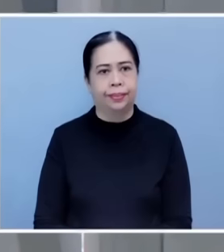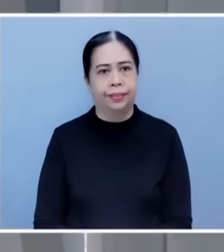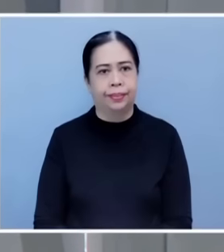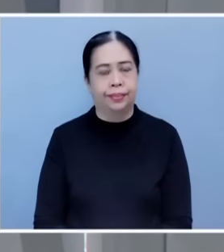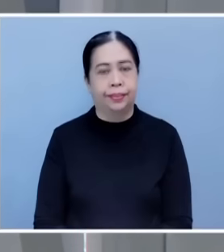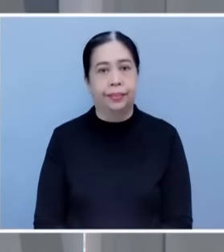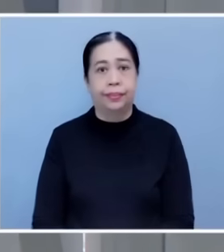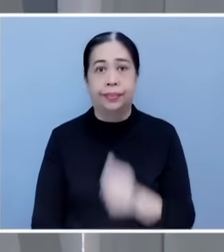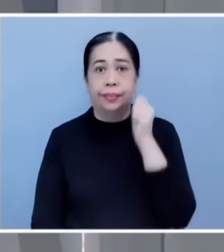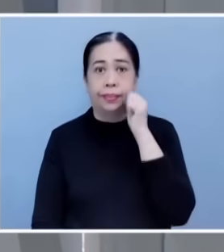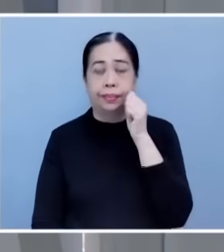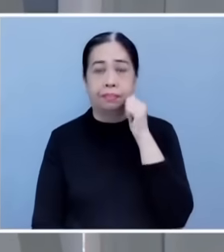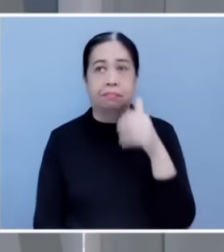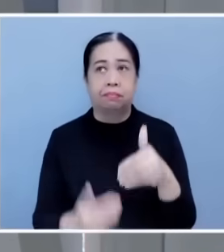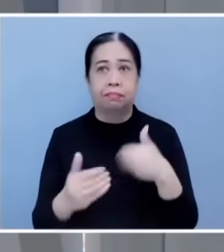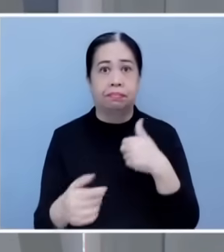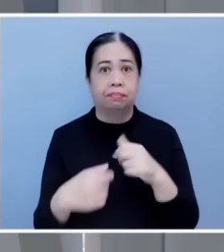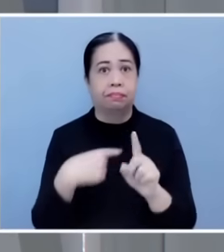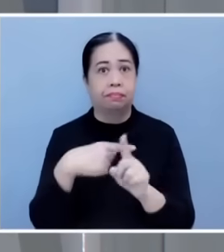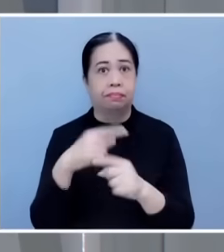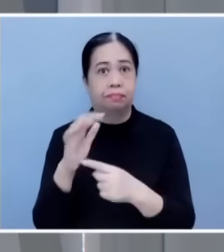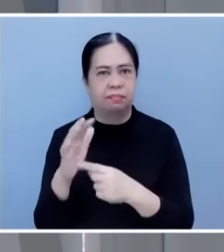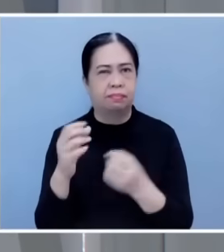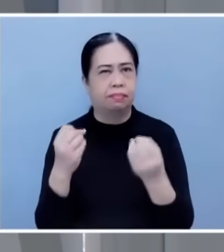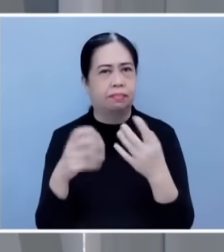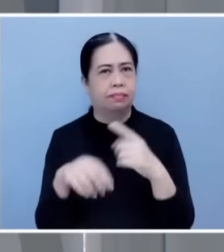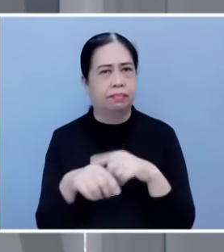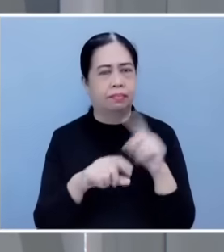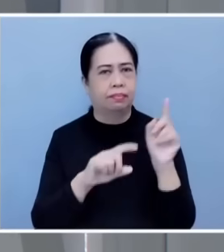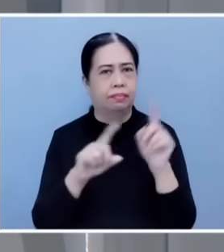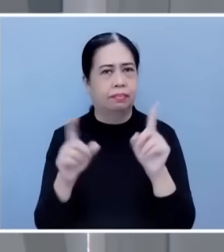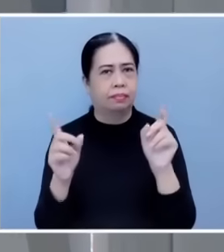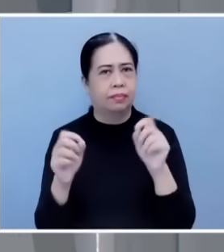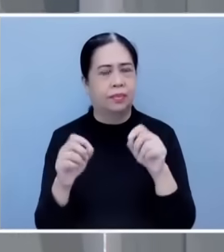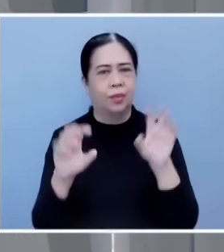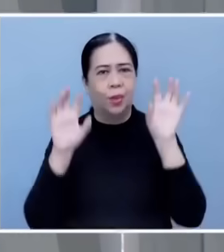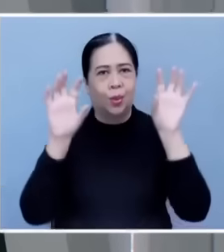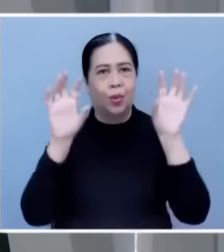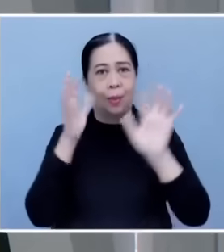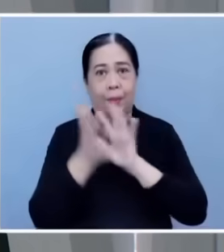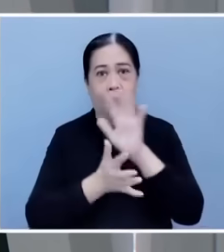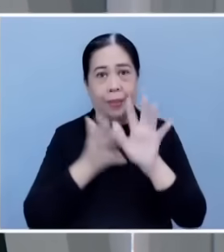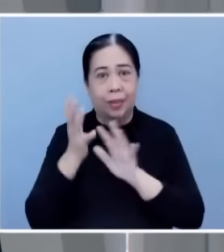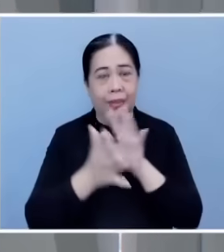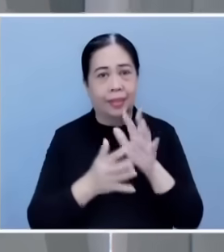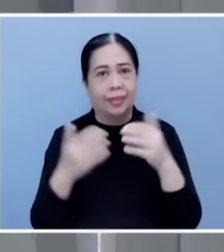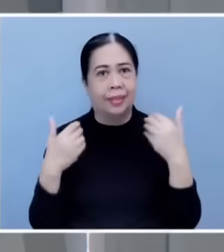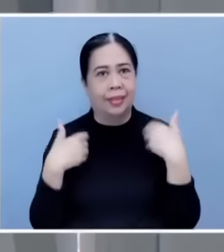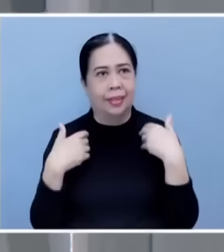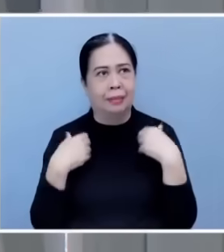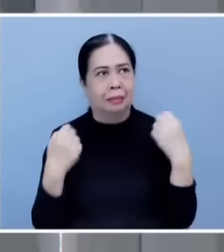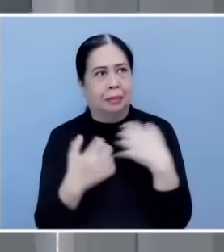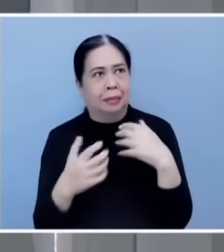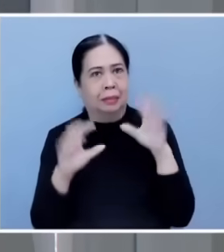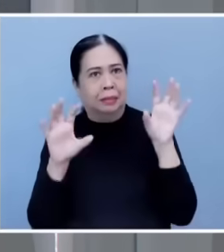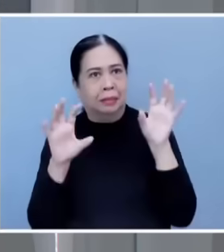Tuwing bisperas po ng undas, kadalasan po dinadaos yung mga Halloween party kung saan nakakatakot na costumes ang